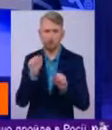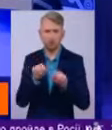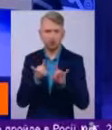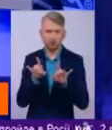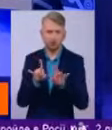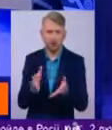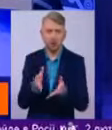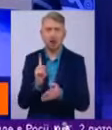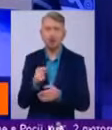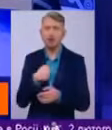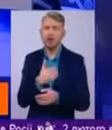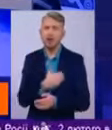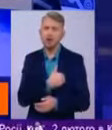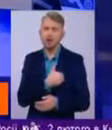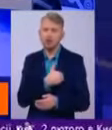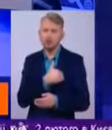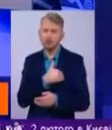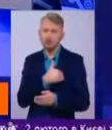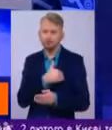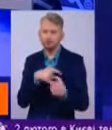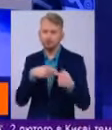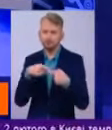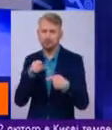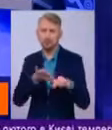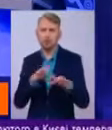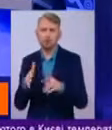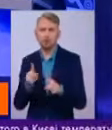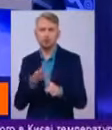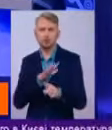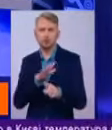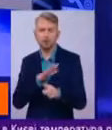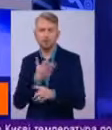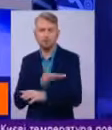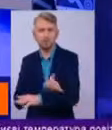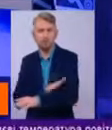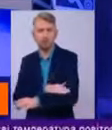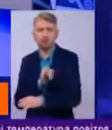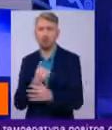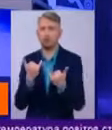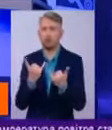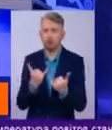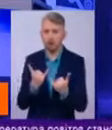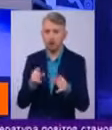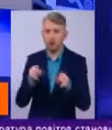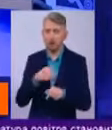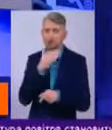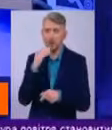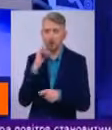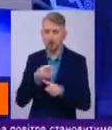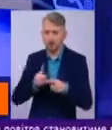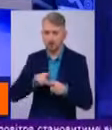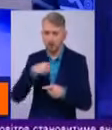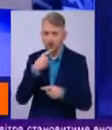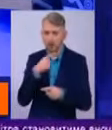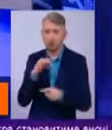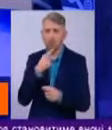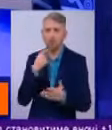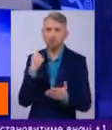говорити. Але я б хотів би в розрізі тих подій, які і відбувалися в Польщі, і сьогодні, власне, теж багато про це говорять, про